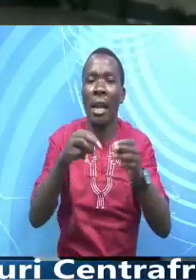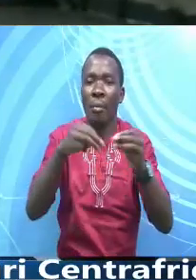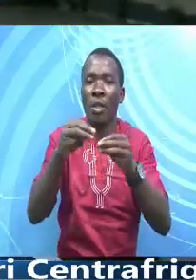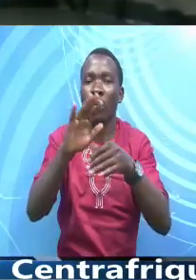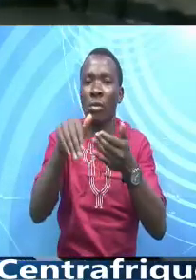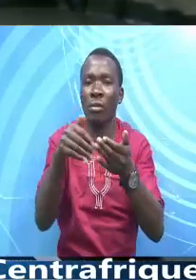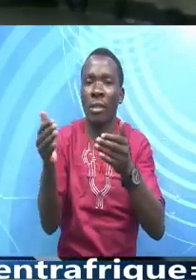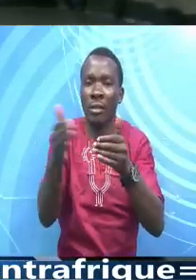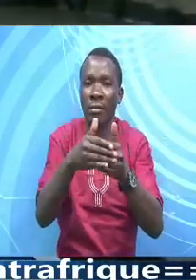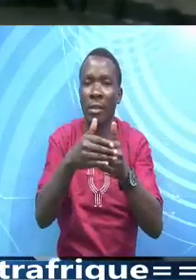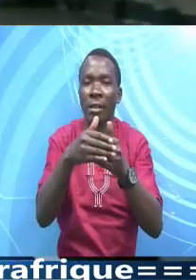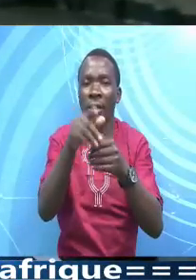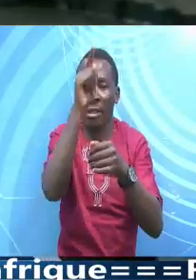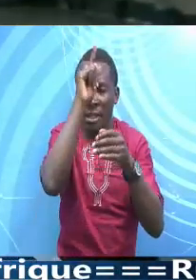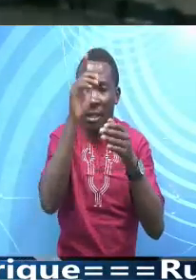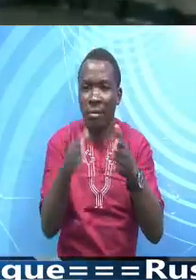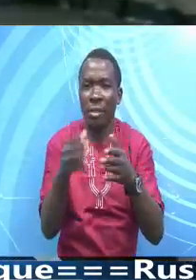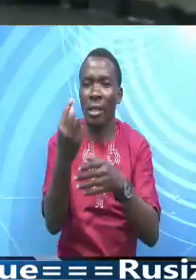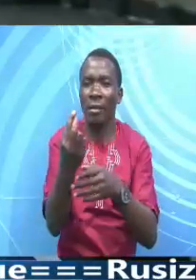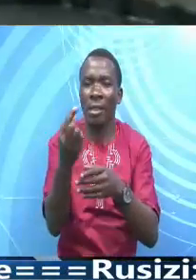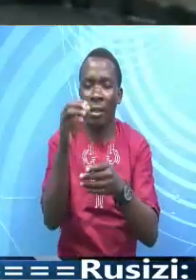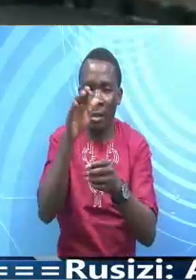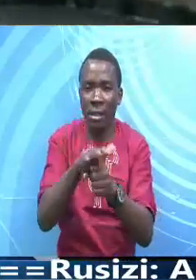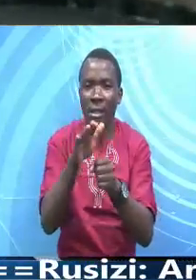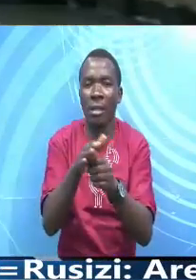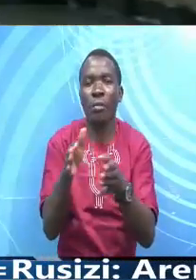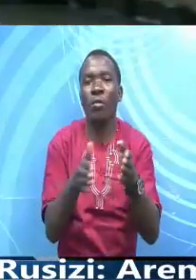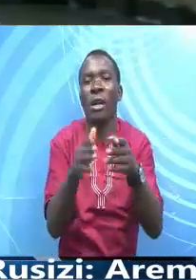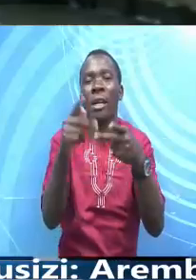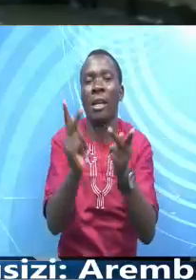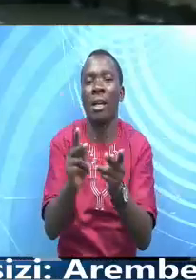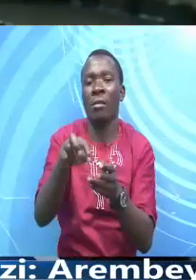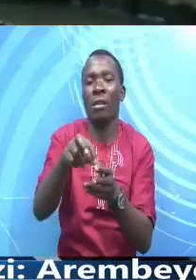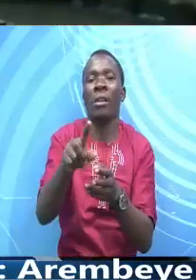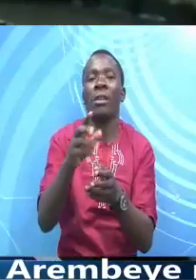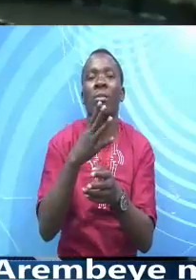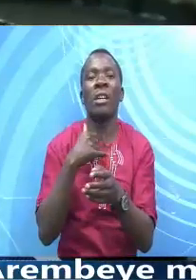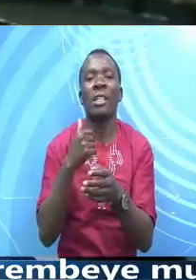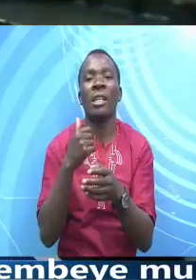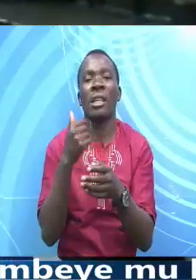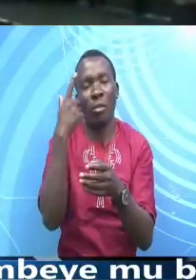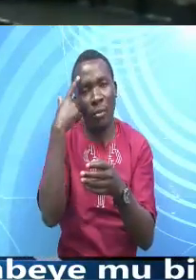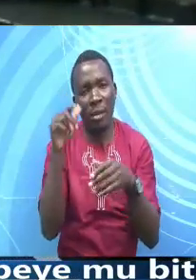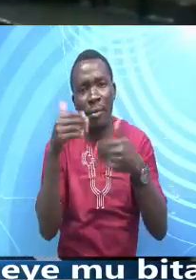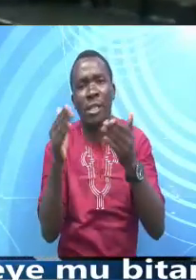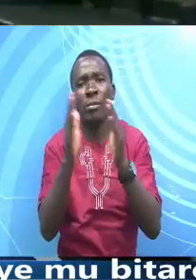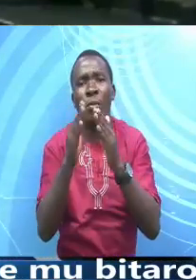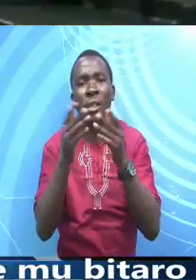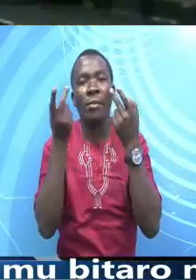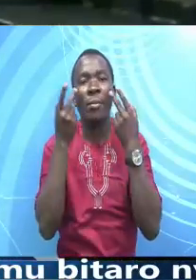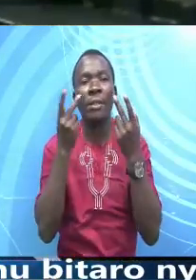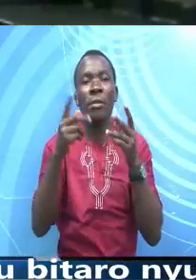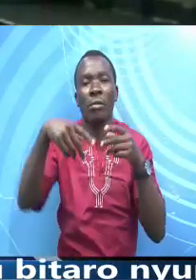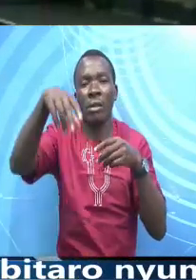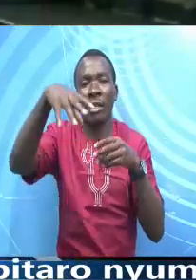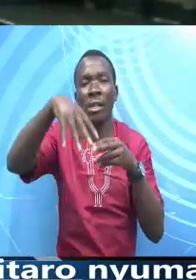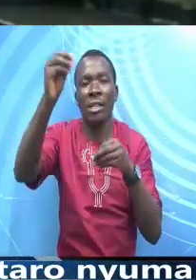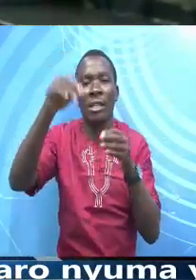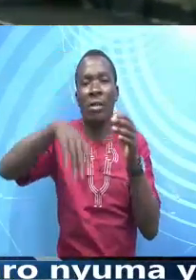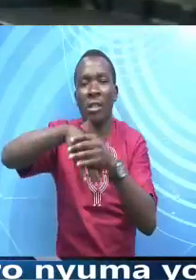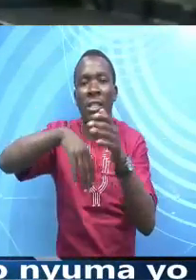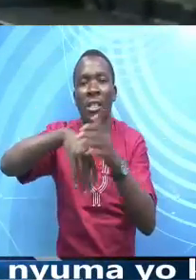cyane mu muhanda aho twagiye tunyura twifuje kumenya uko isura y'umujyi ihagaze tunyarukira kuri stade Umuganda aho